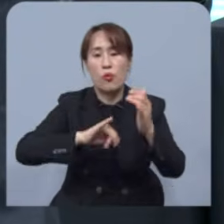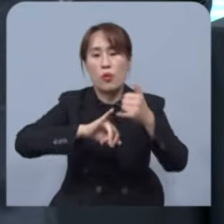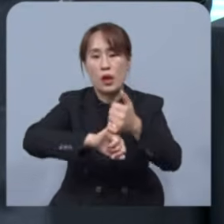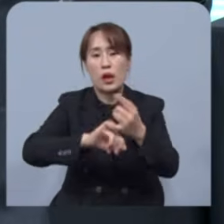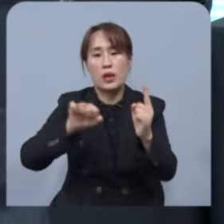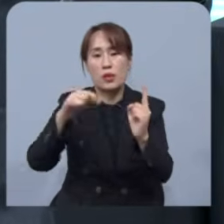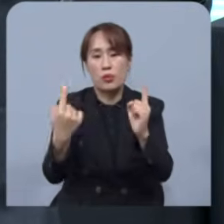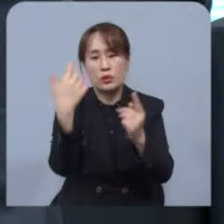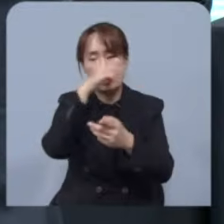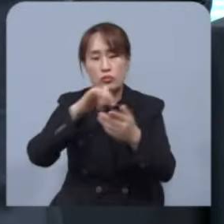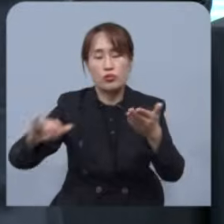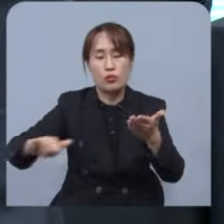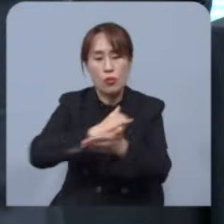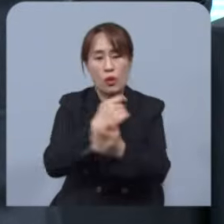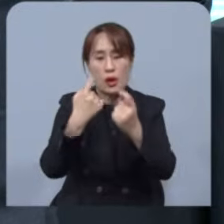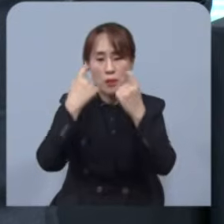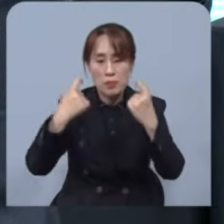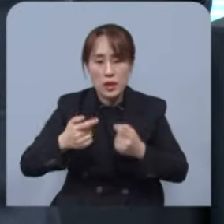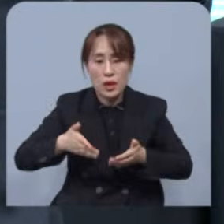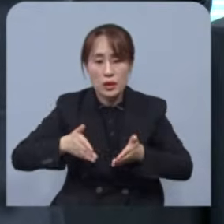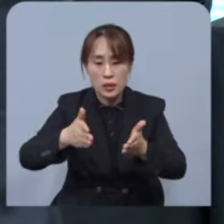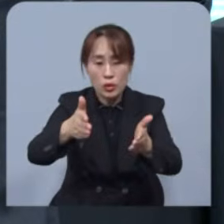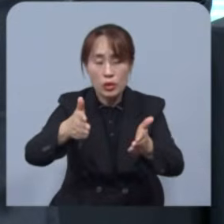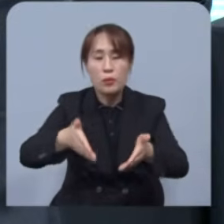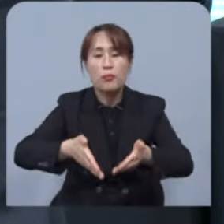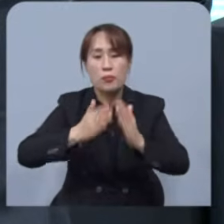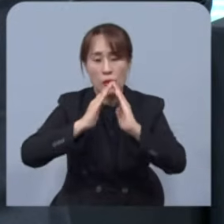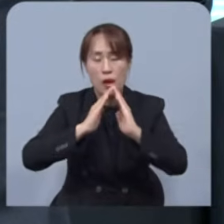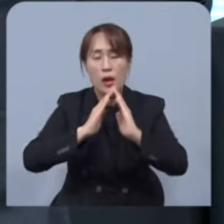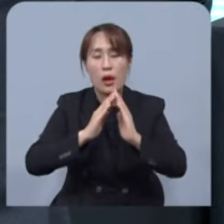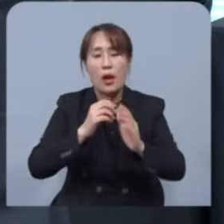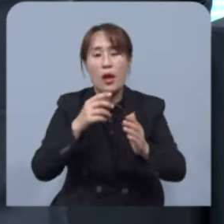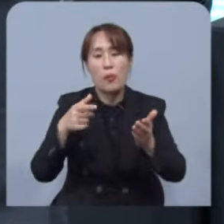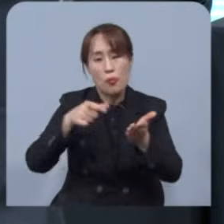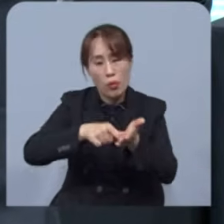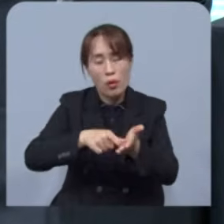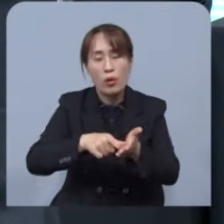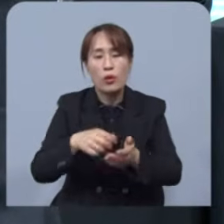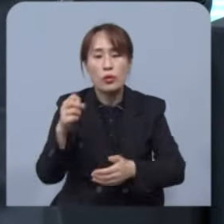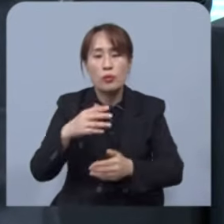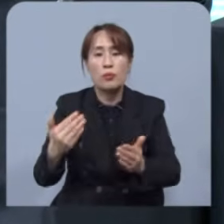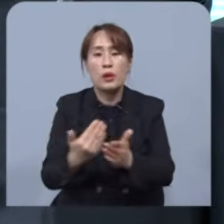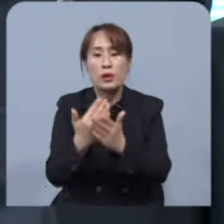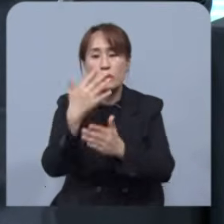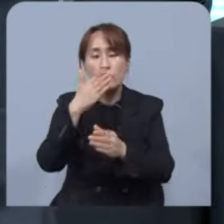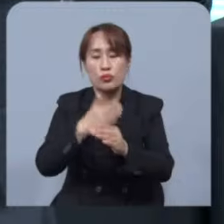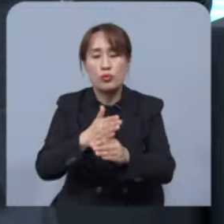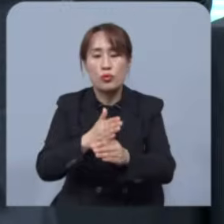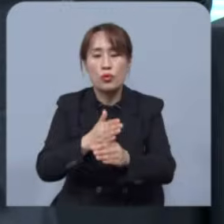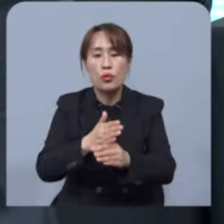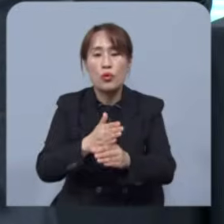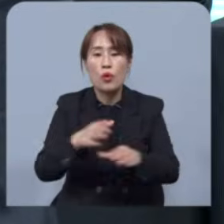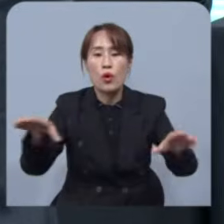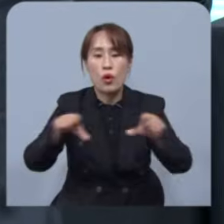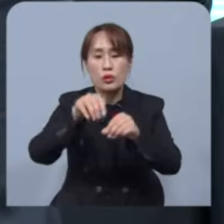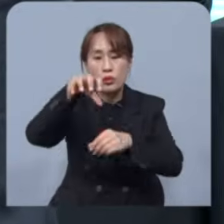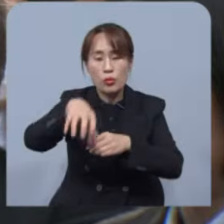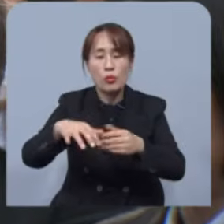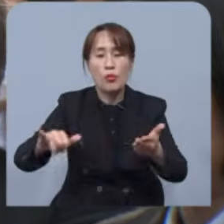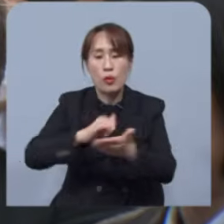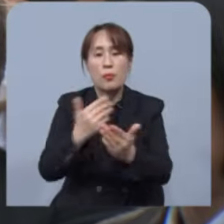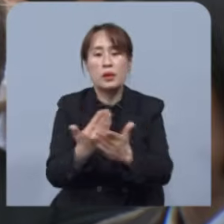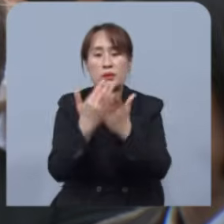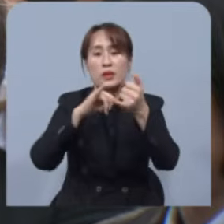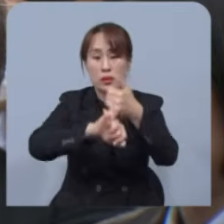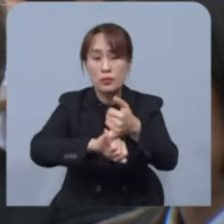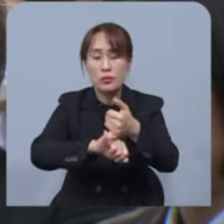공약이 청주공항 민간전용 활주로를 놓고 그리고 활성화시켜서 중부권 거점 공항으로 해주신다고